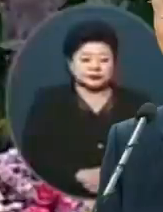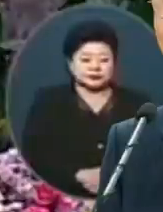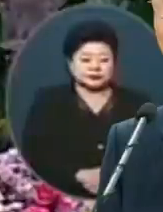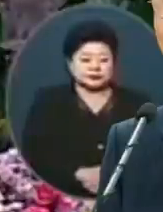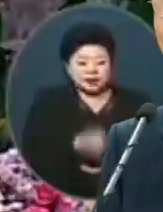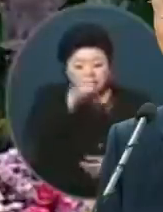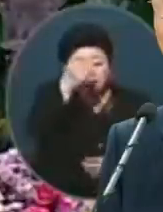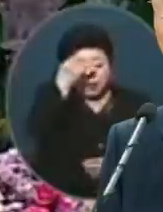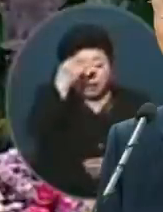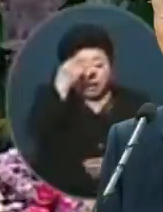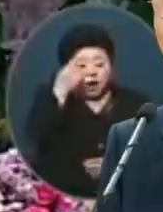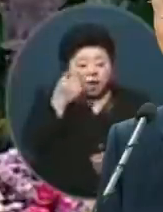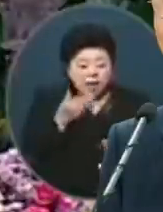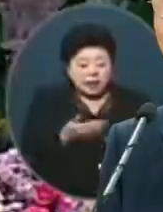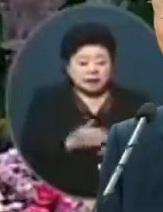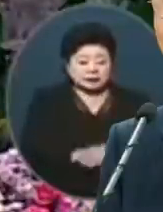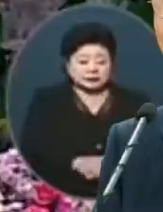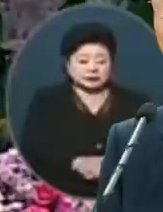아담과 하와에게